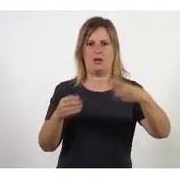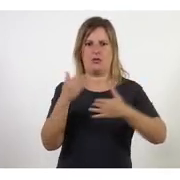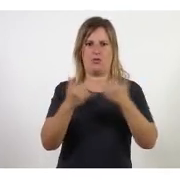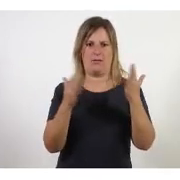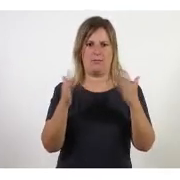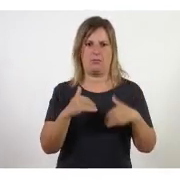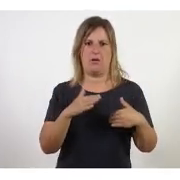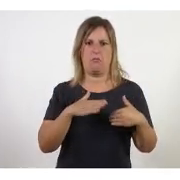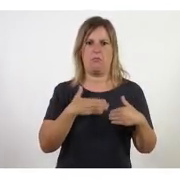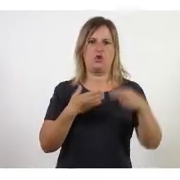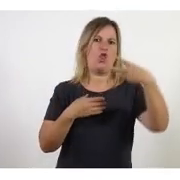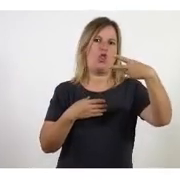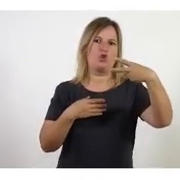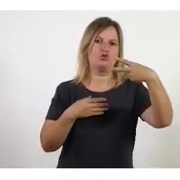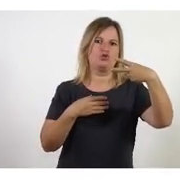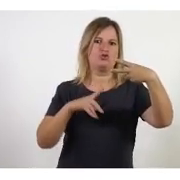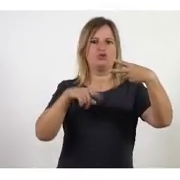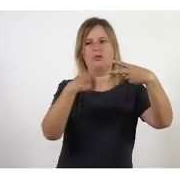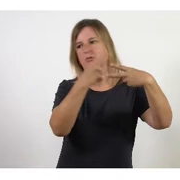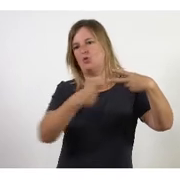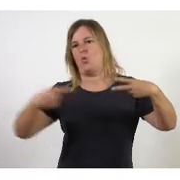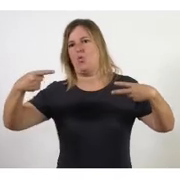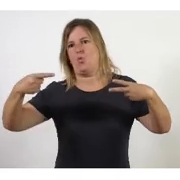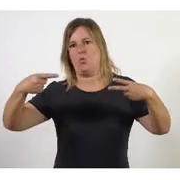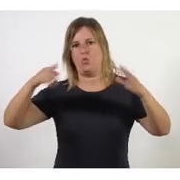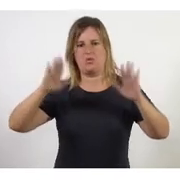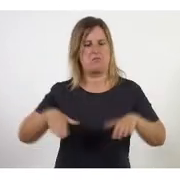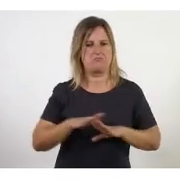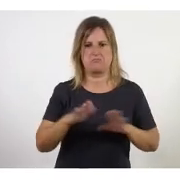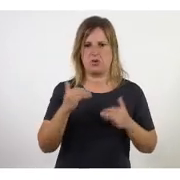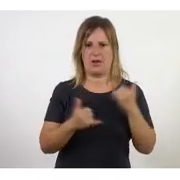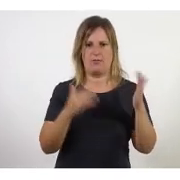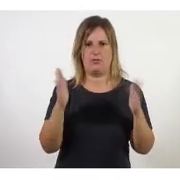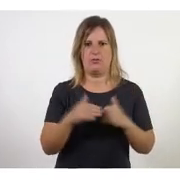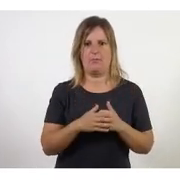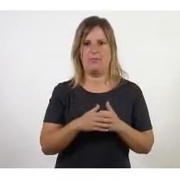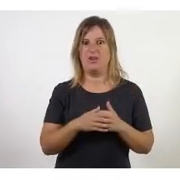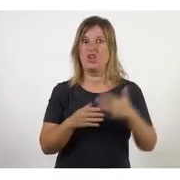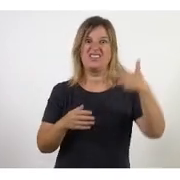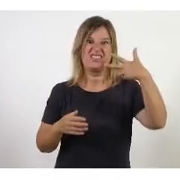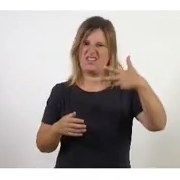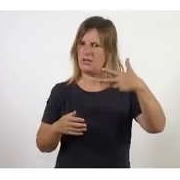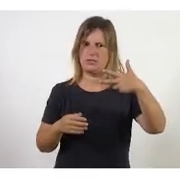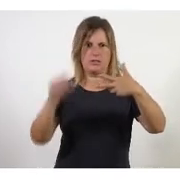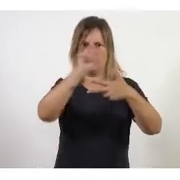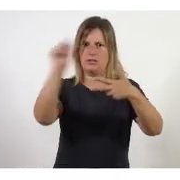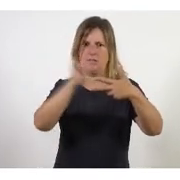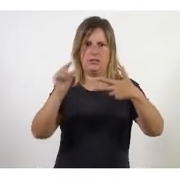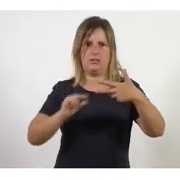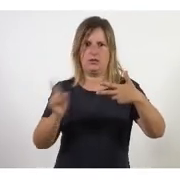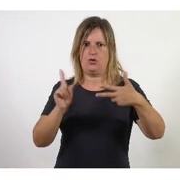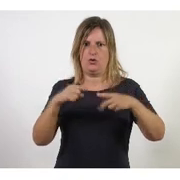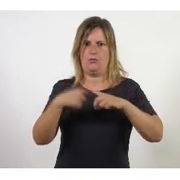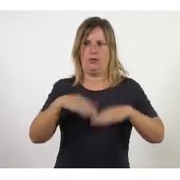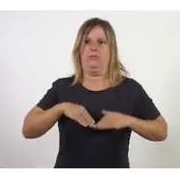de dues línies i que acaba dient que cap només amb una, cap problema, el fas amb una línia. No me'ls feu de tres. No me'ls feu de tres perquè ja taparíem, aquí ja